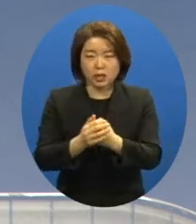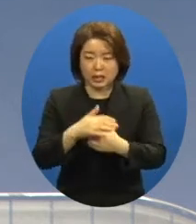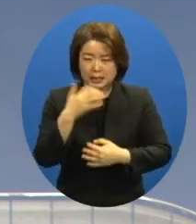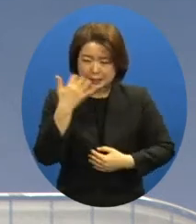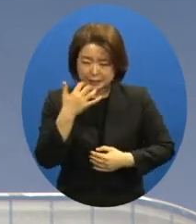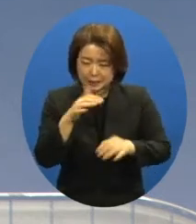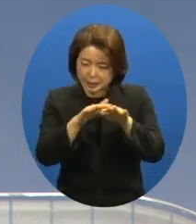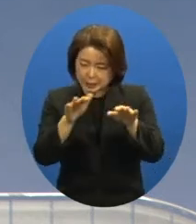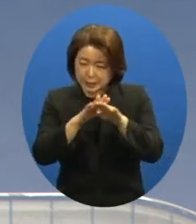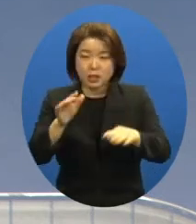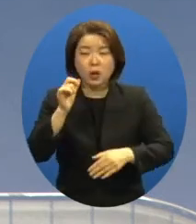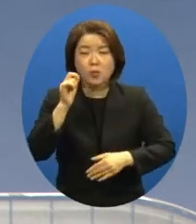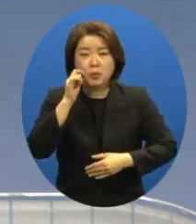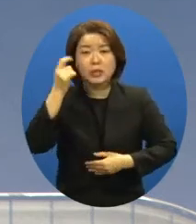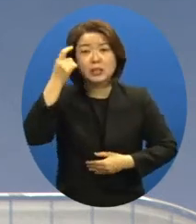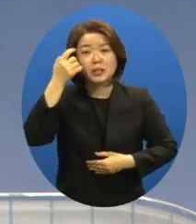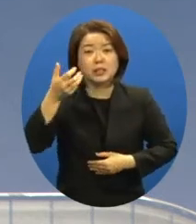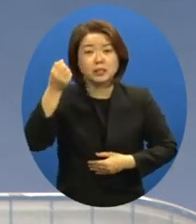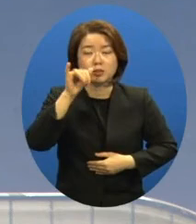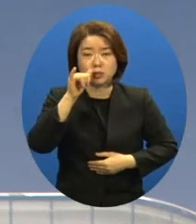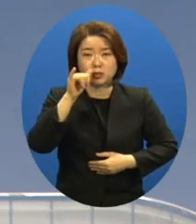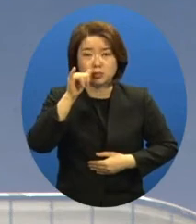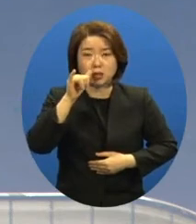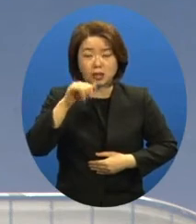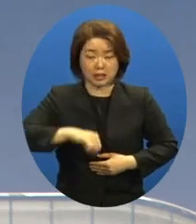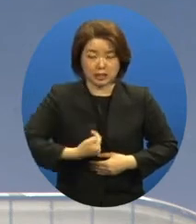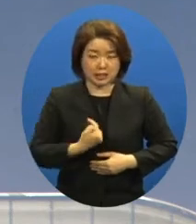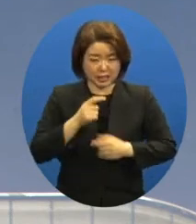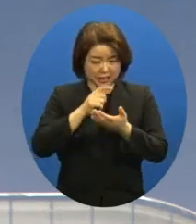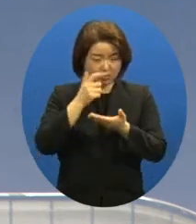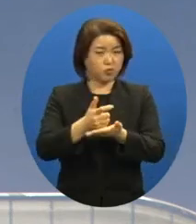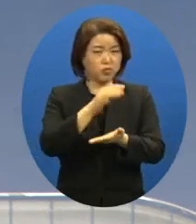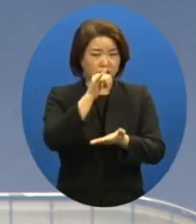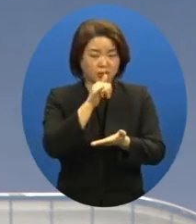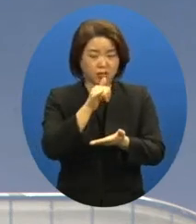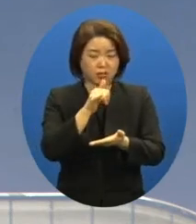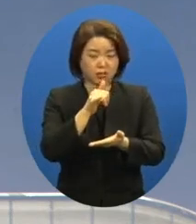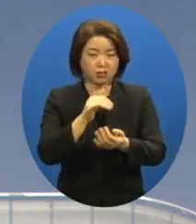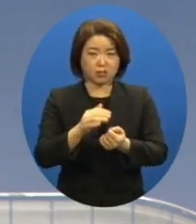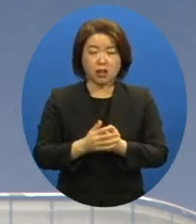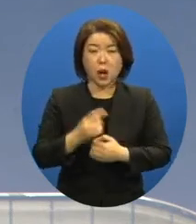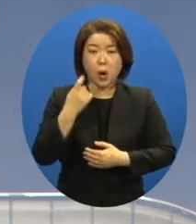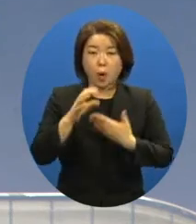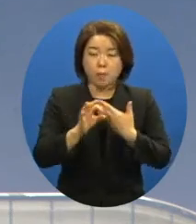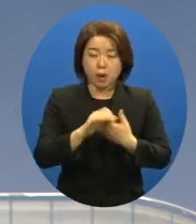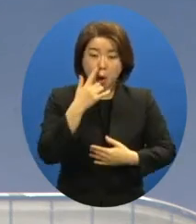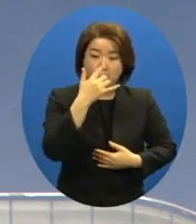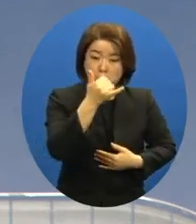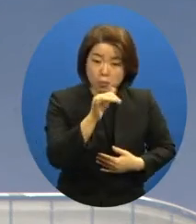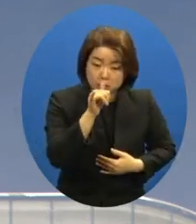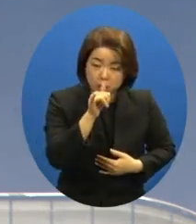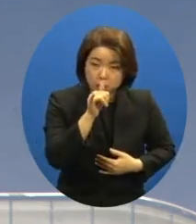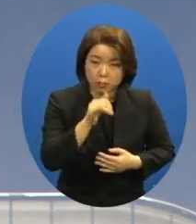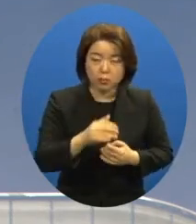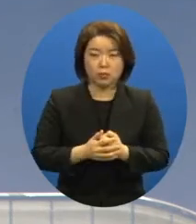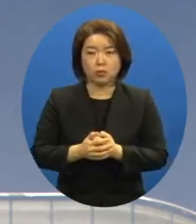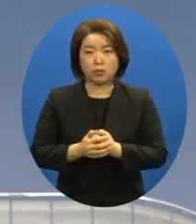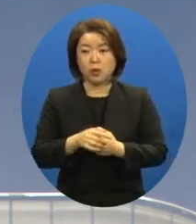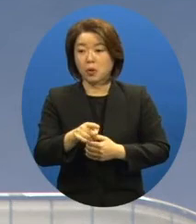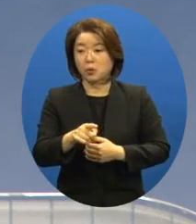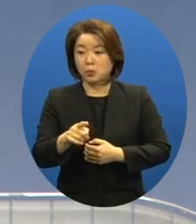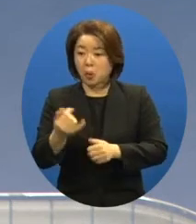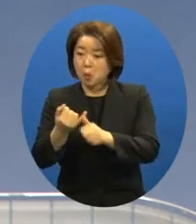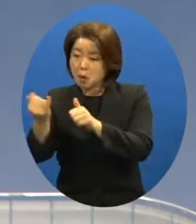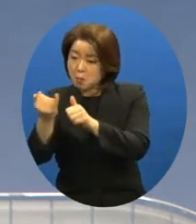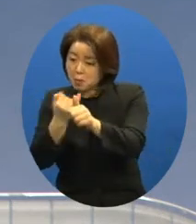음란을 해결하지 못한다고 생각합니다. 그건 스스로 속이고 있는 겁니다. 만약에 부모님이 있다면,